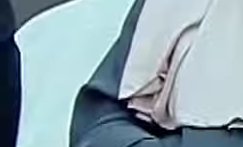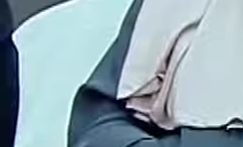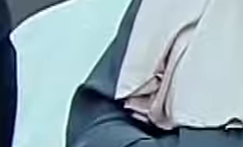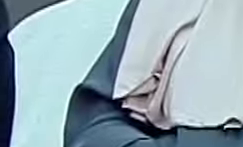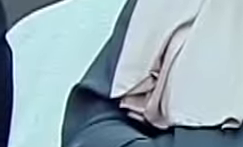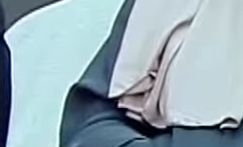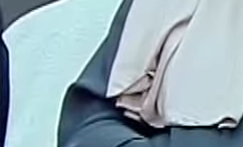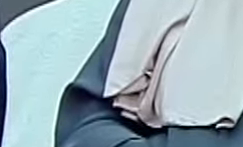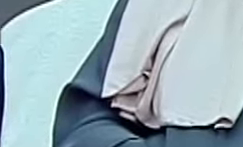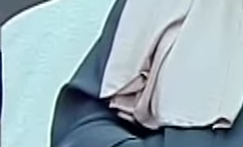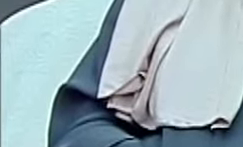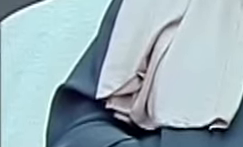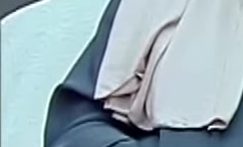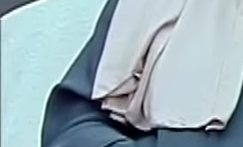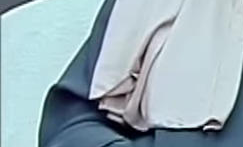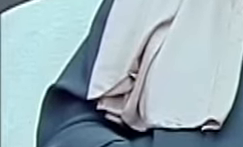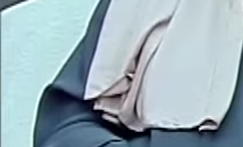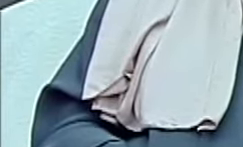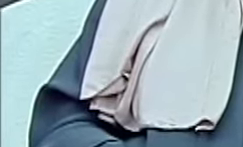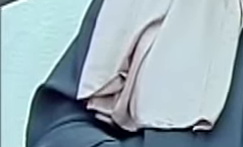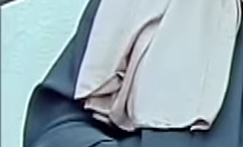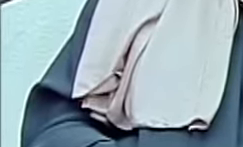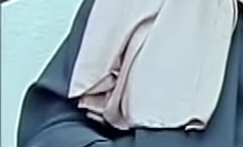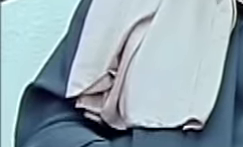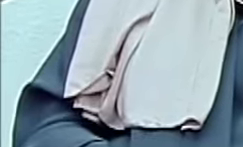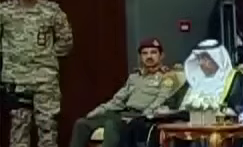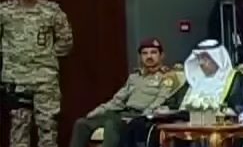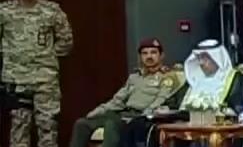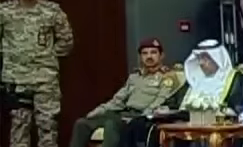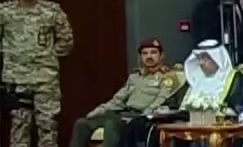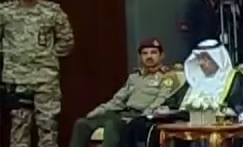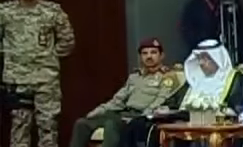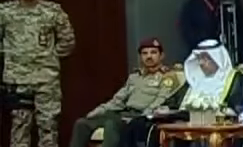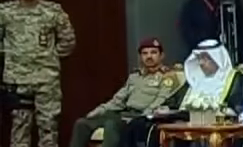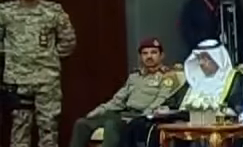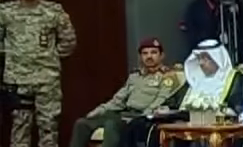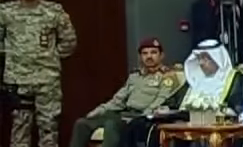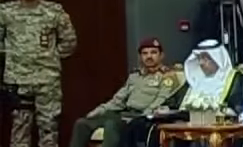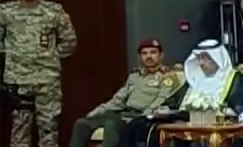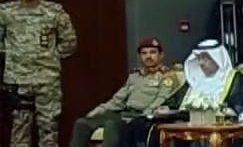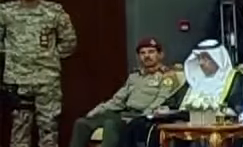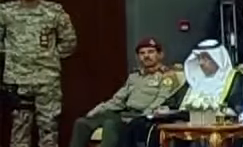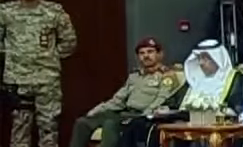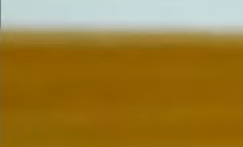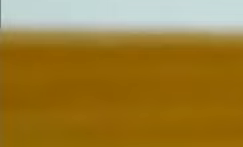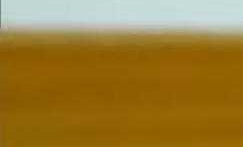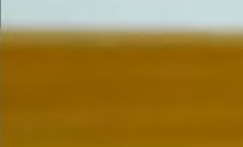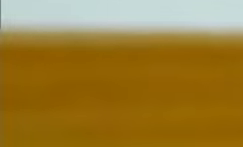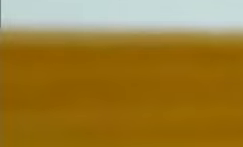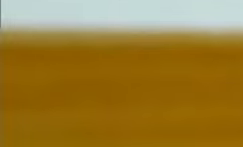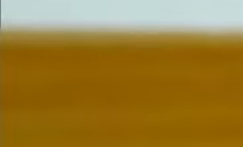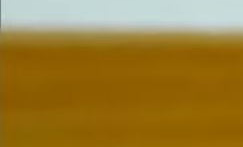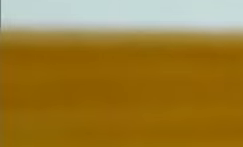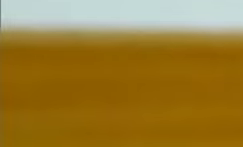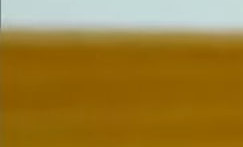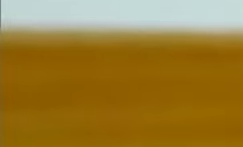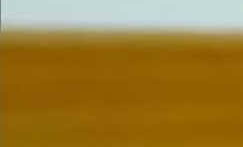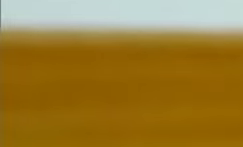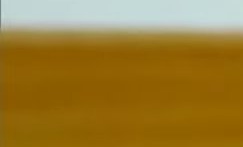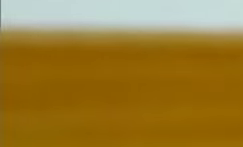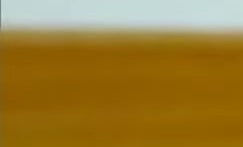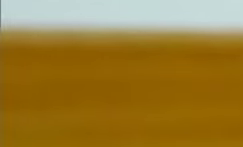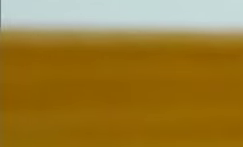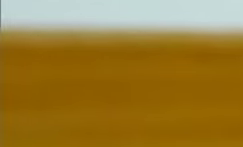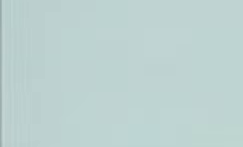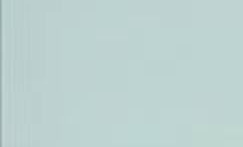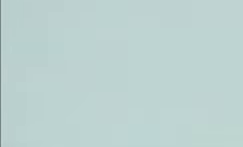النادي الكويت الرياضي للصم لنتبادل معهم التهاني